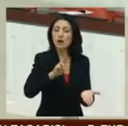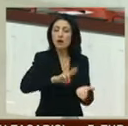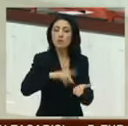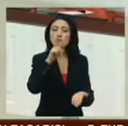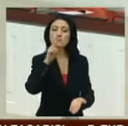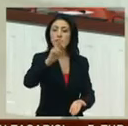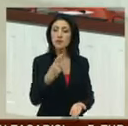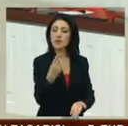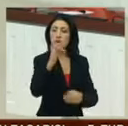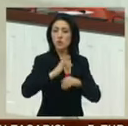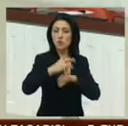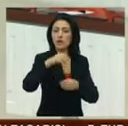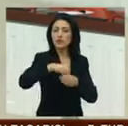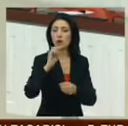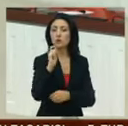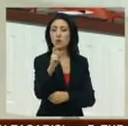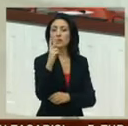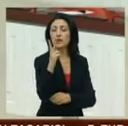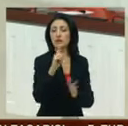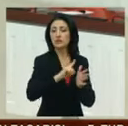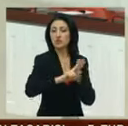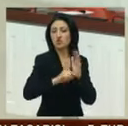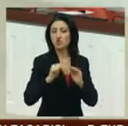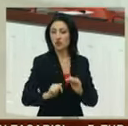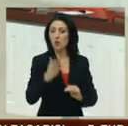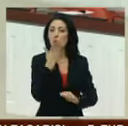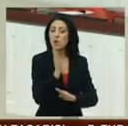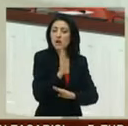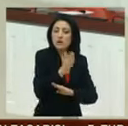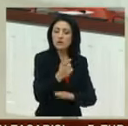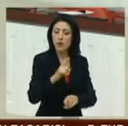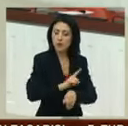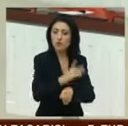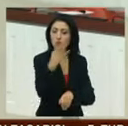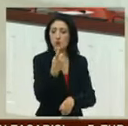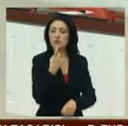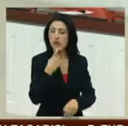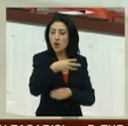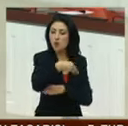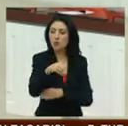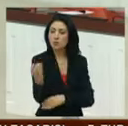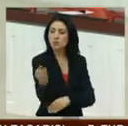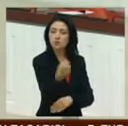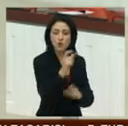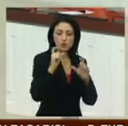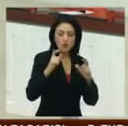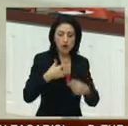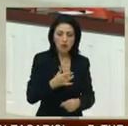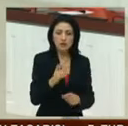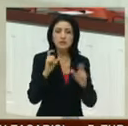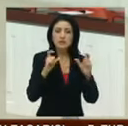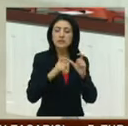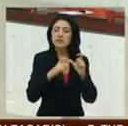187 ülke arasında 92. sırada. Okula gitme süresi 4 yıl, nüfusun yarısının sosyal güvencesi